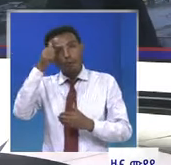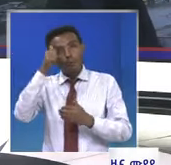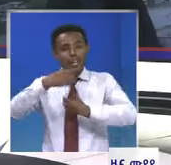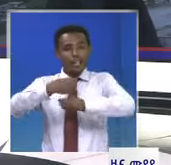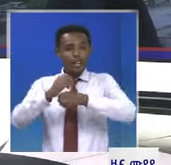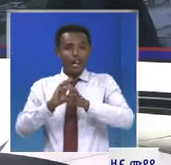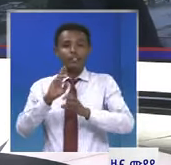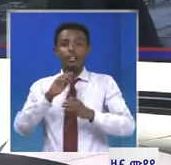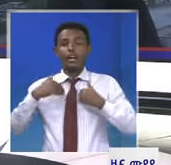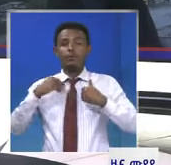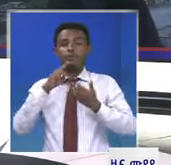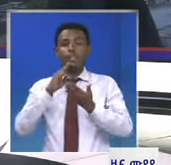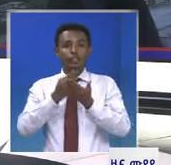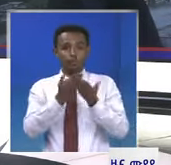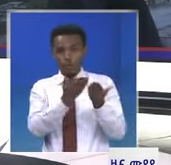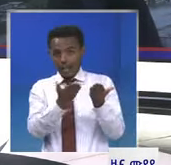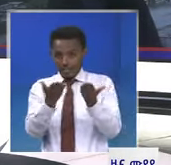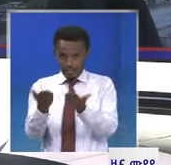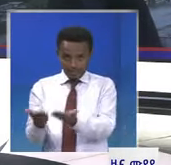መረጃዎች አድርሰን